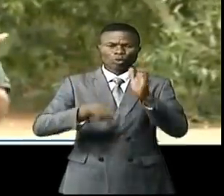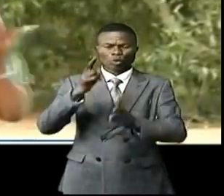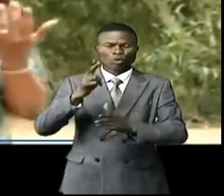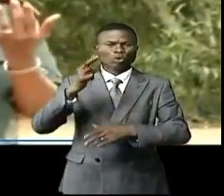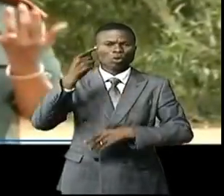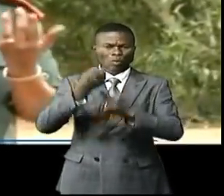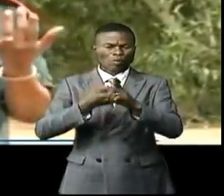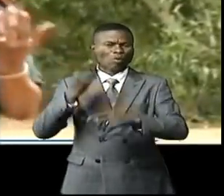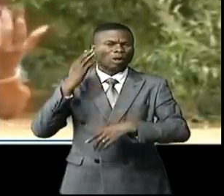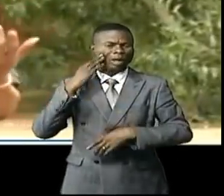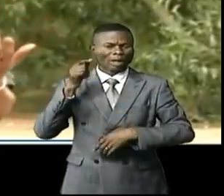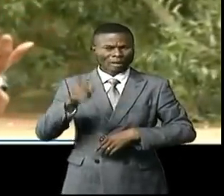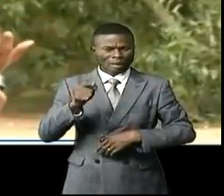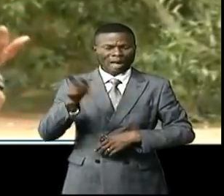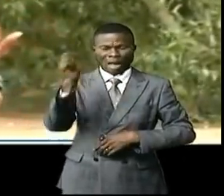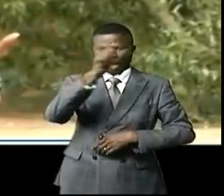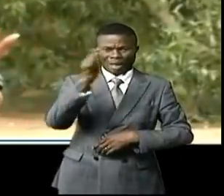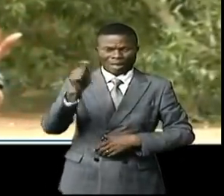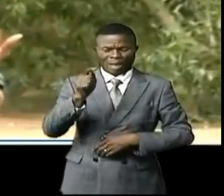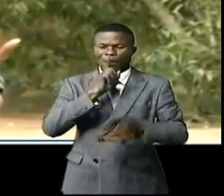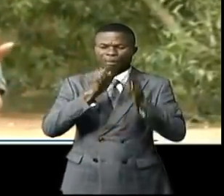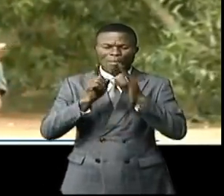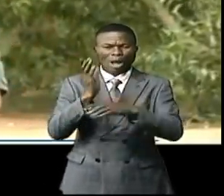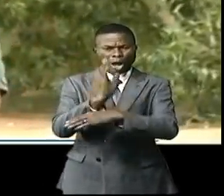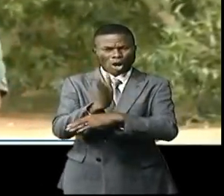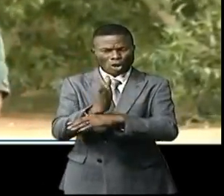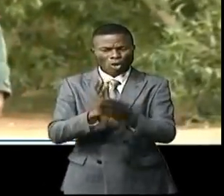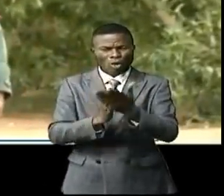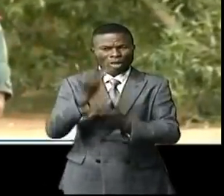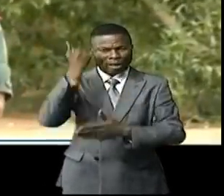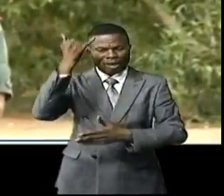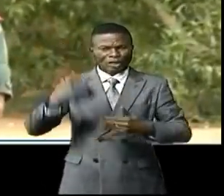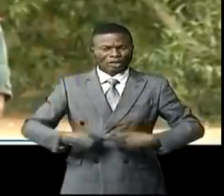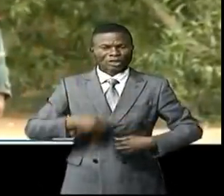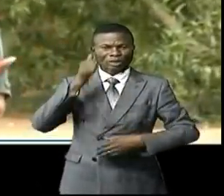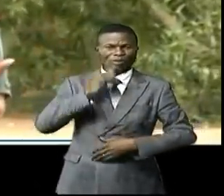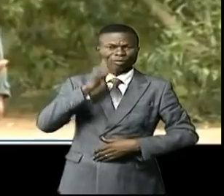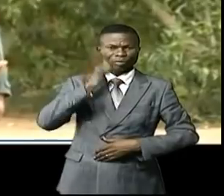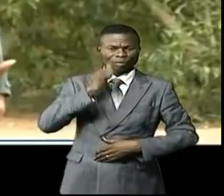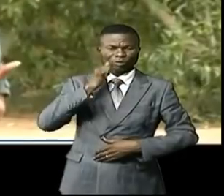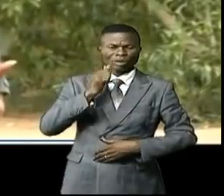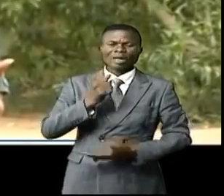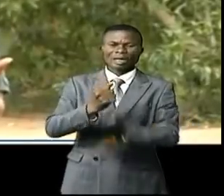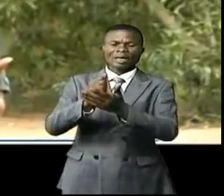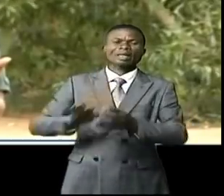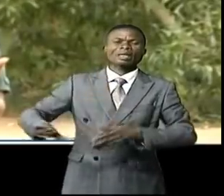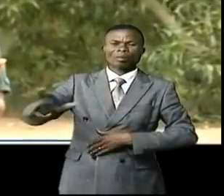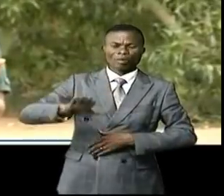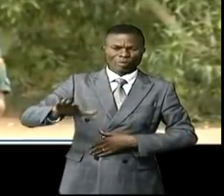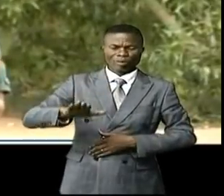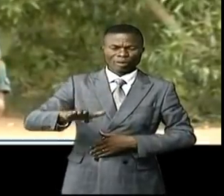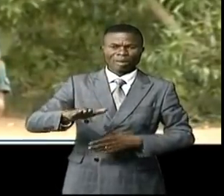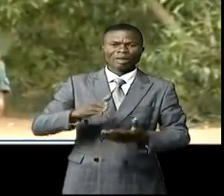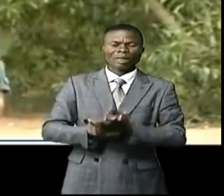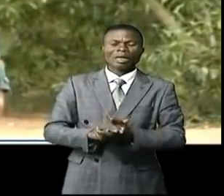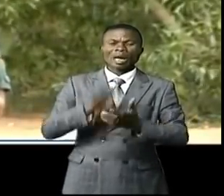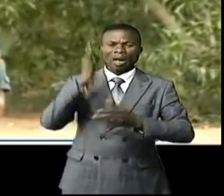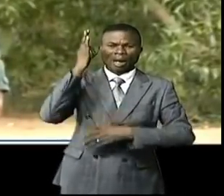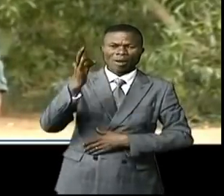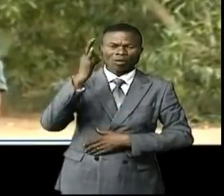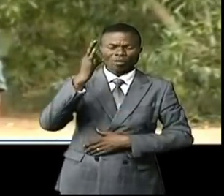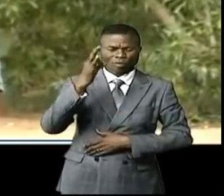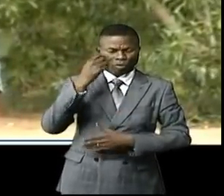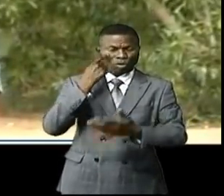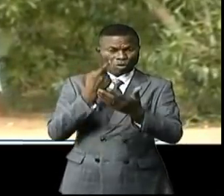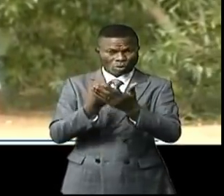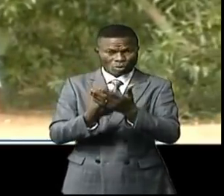général Cheshi a tenu une causerie morale à l'intention de ces jeunes filles venues servir la nation au cours de laquelle elle a prêché